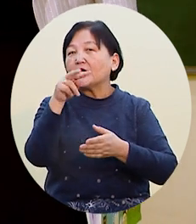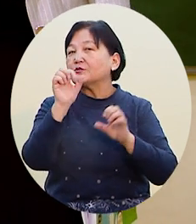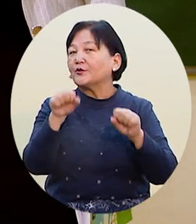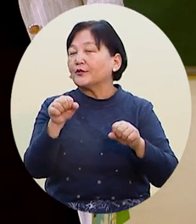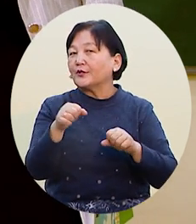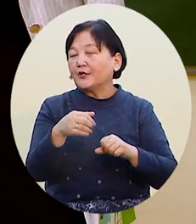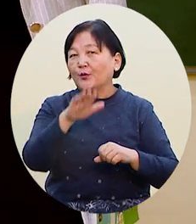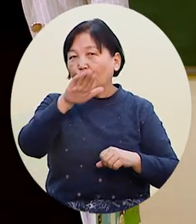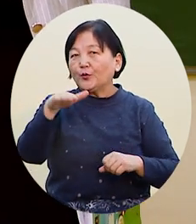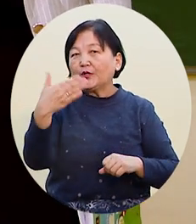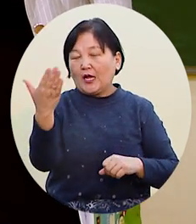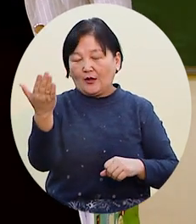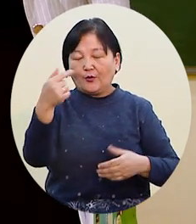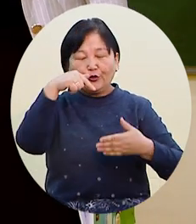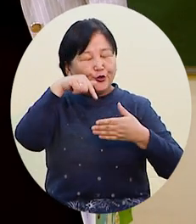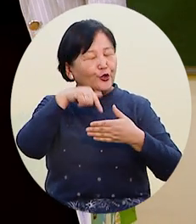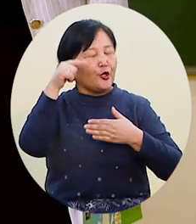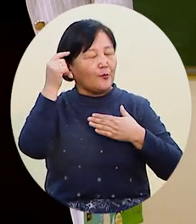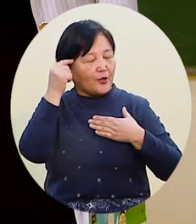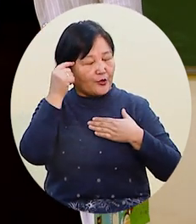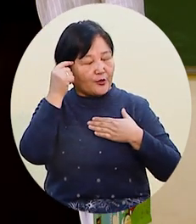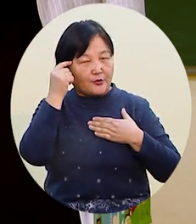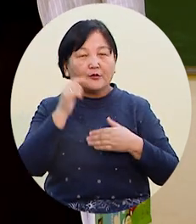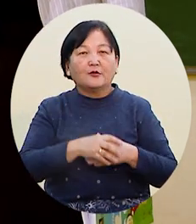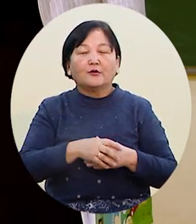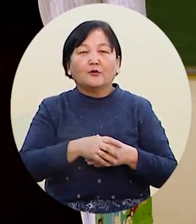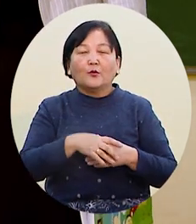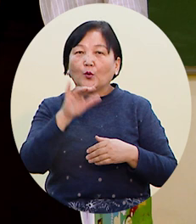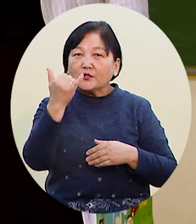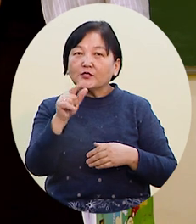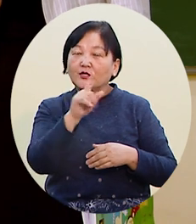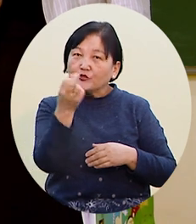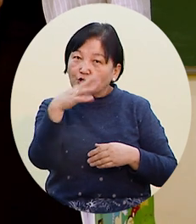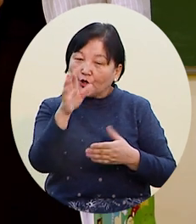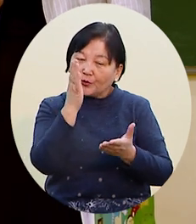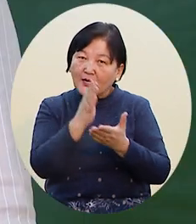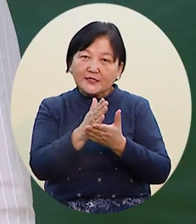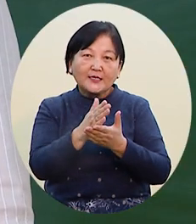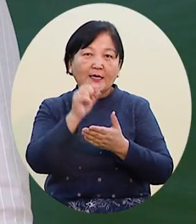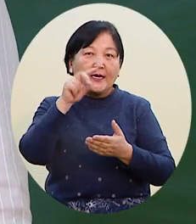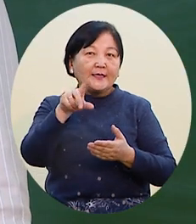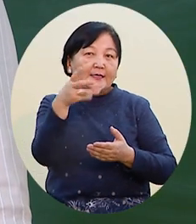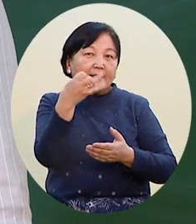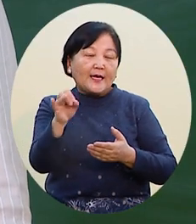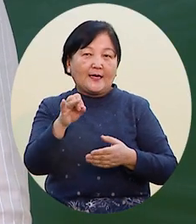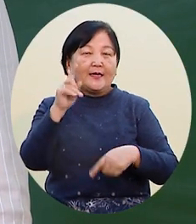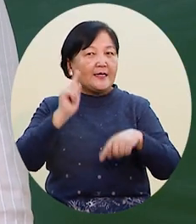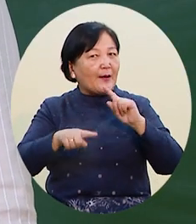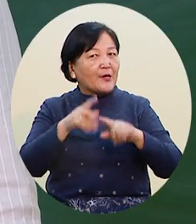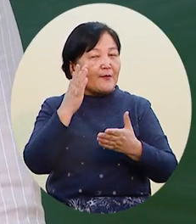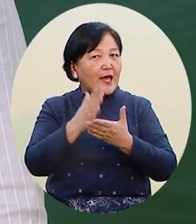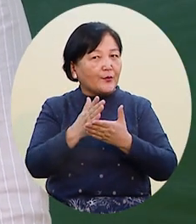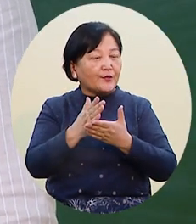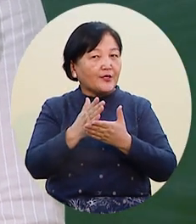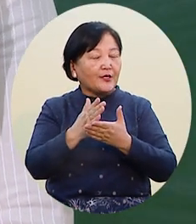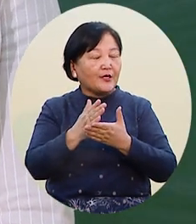бодоод зохиолын эхлэл хасагт гарсан алагдан үйлдэлүүд одоо ямар дүр тодорхойлтод